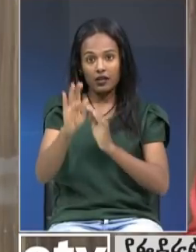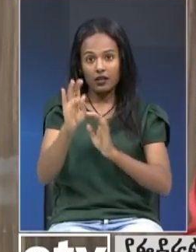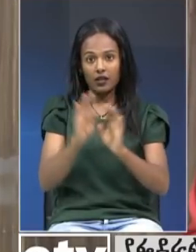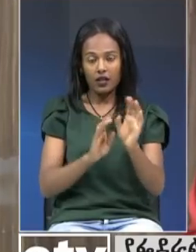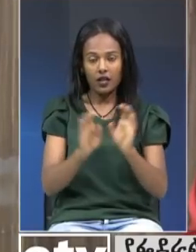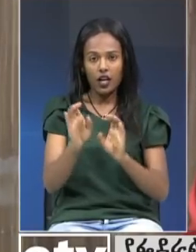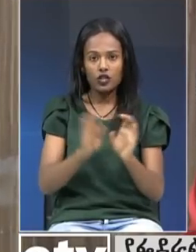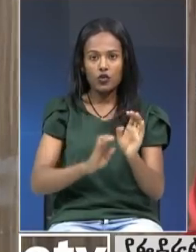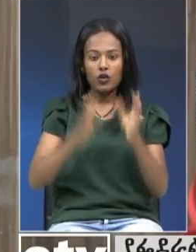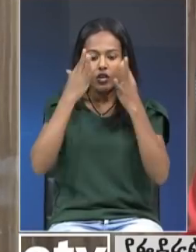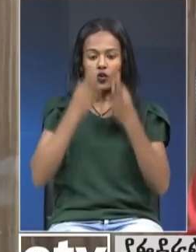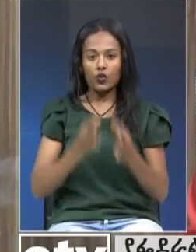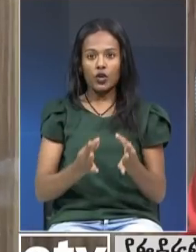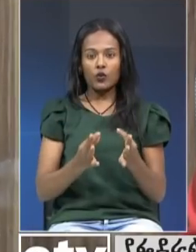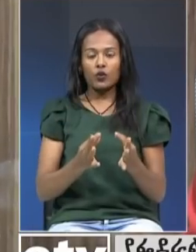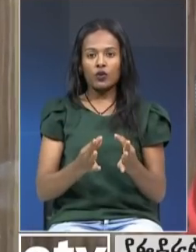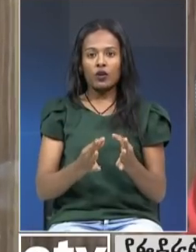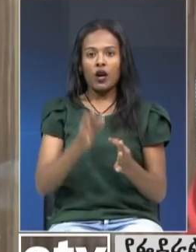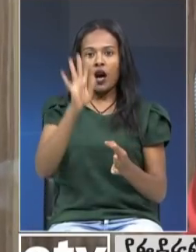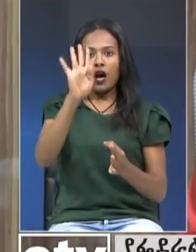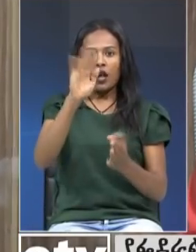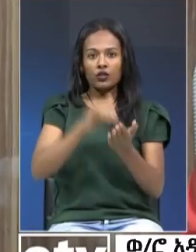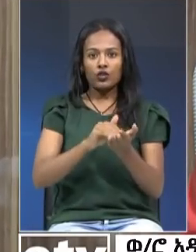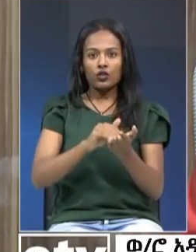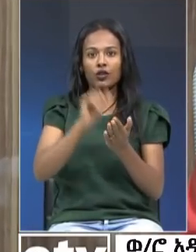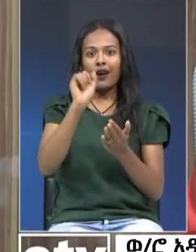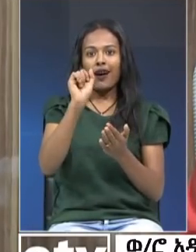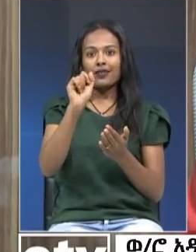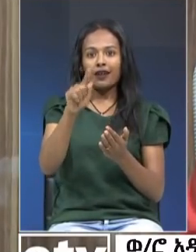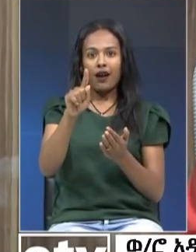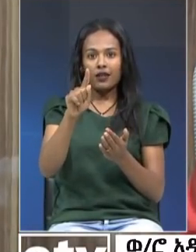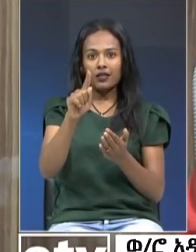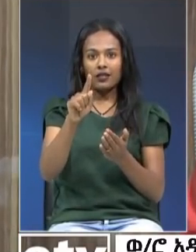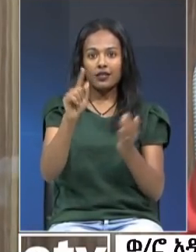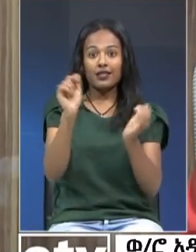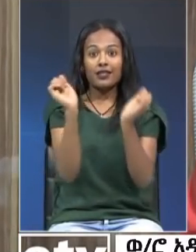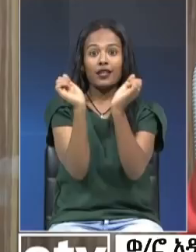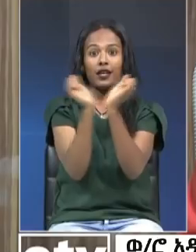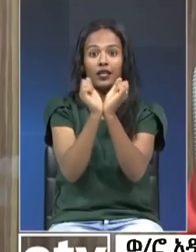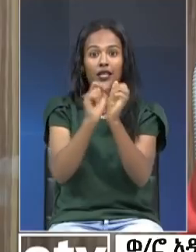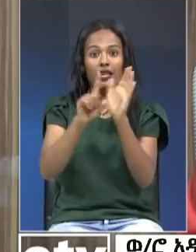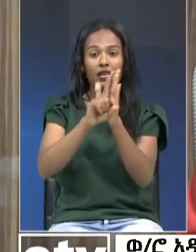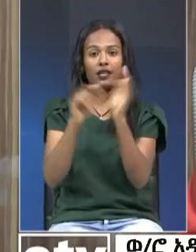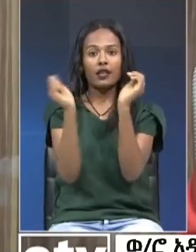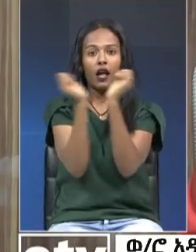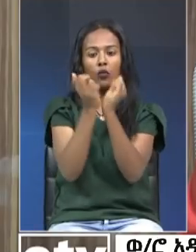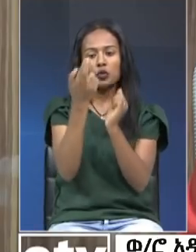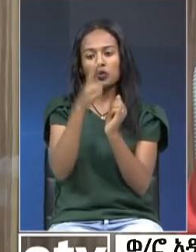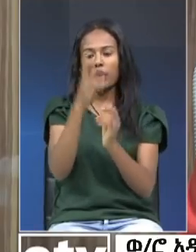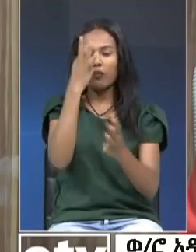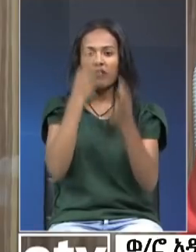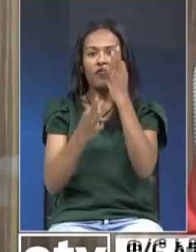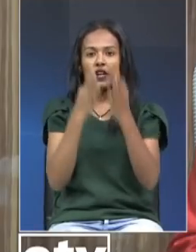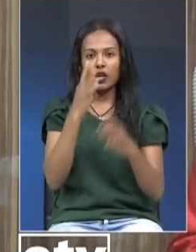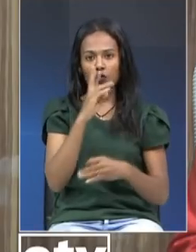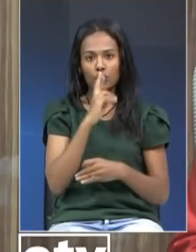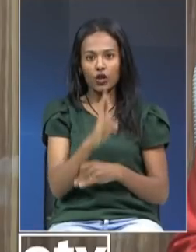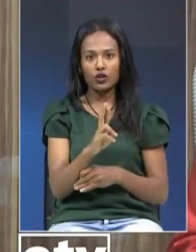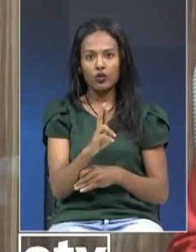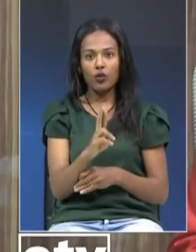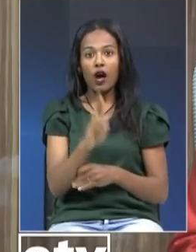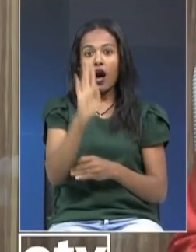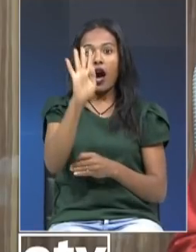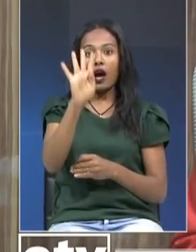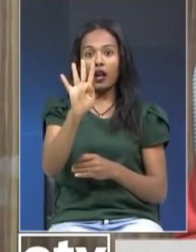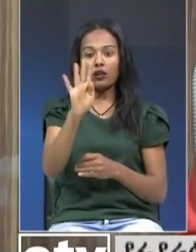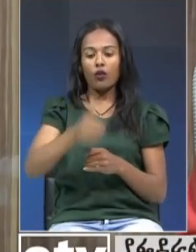እንዲደረግላቸው የተወሰኑት 4011 ታራሚዎች የህግ ታራሚዎች ወይም ፍርደኞች ናቸው።